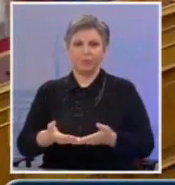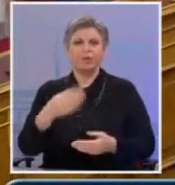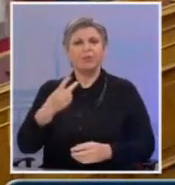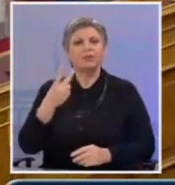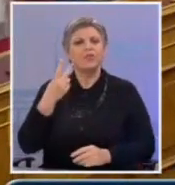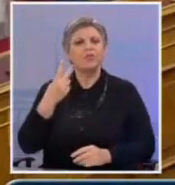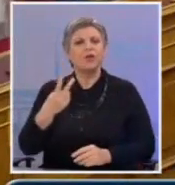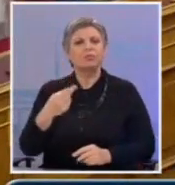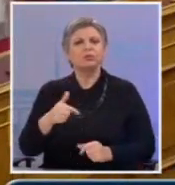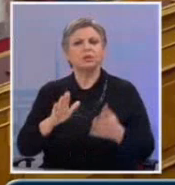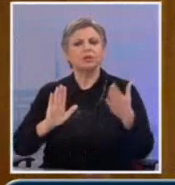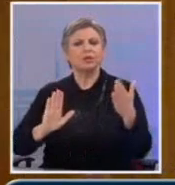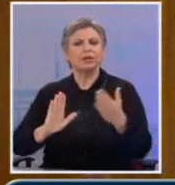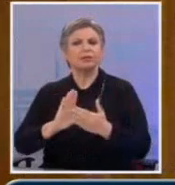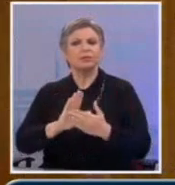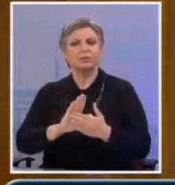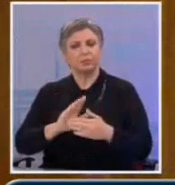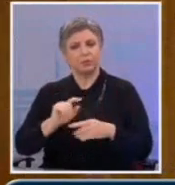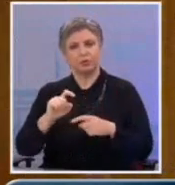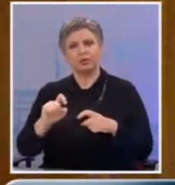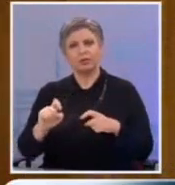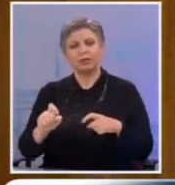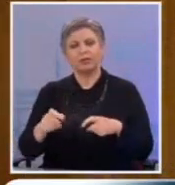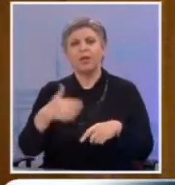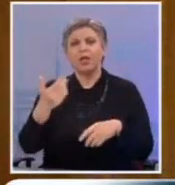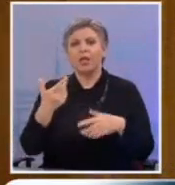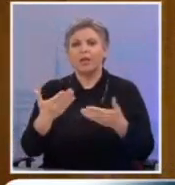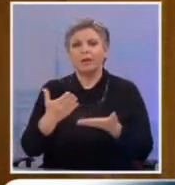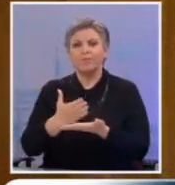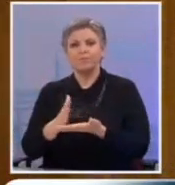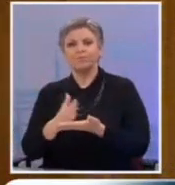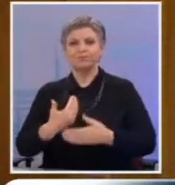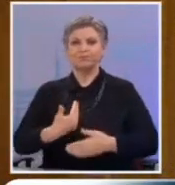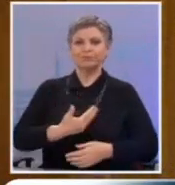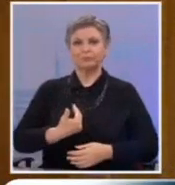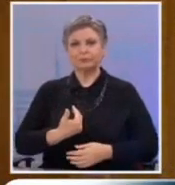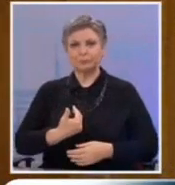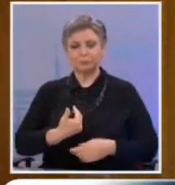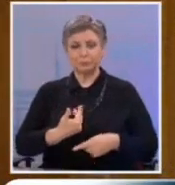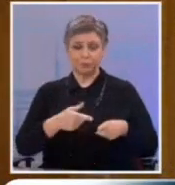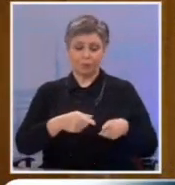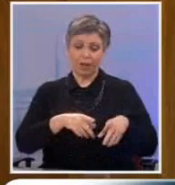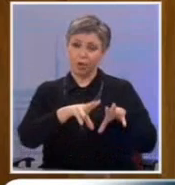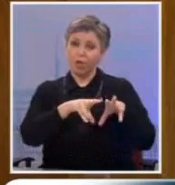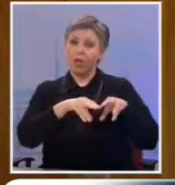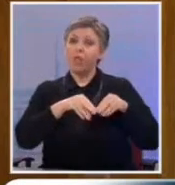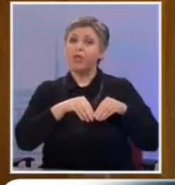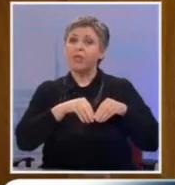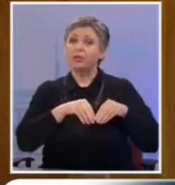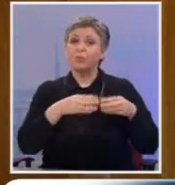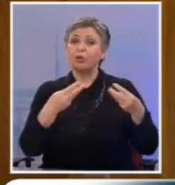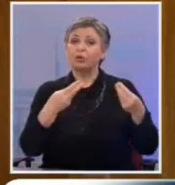υπαρκτό, κρίσιμο και άμεσο δίλημα. Είτε θα αποδεχτούμε τη σημερινή